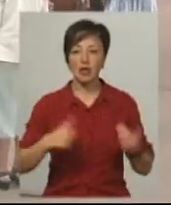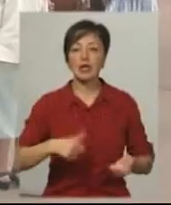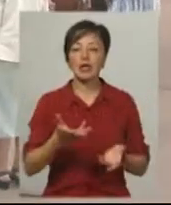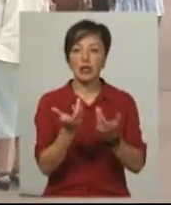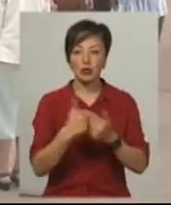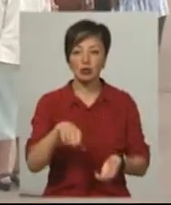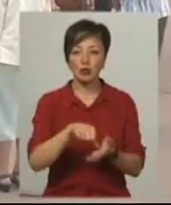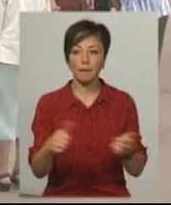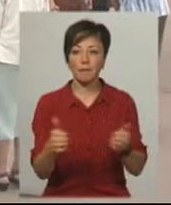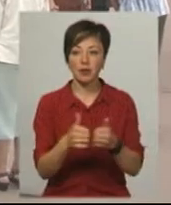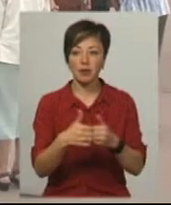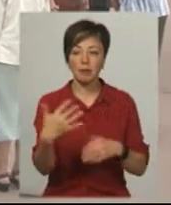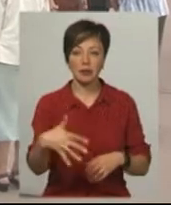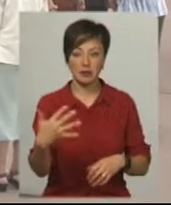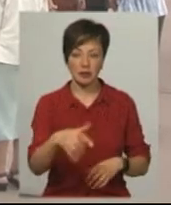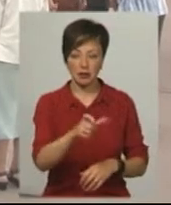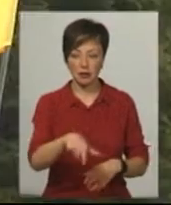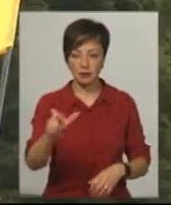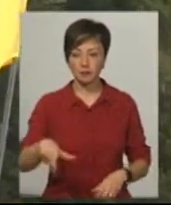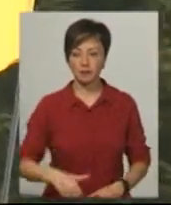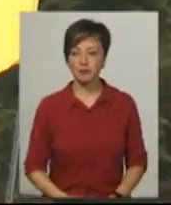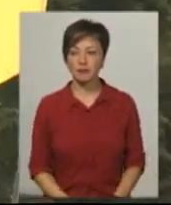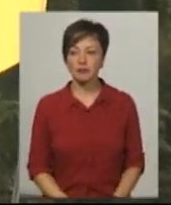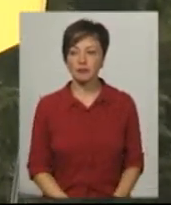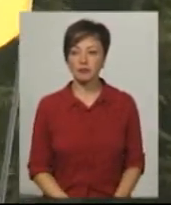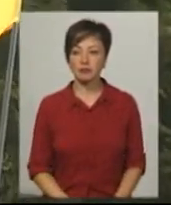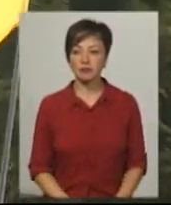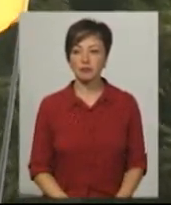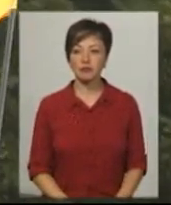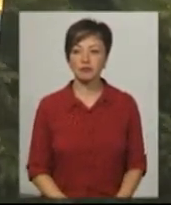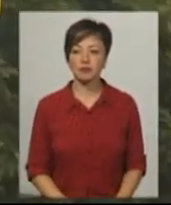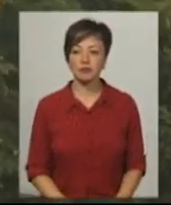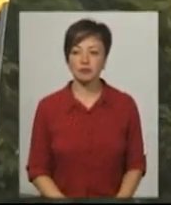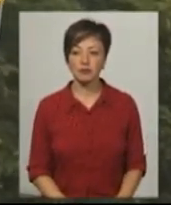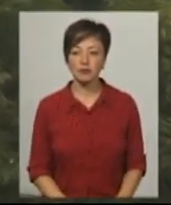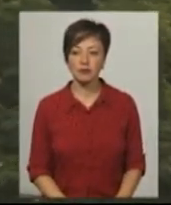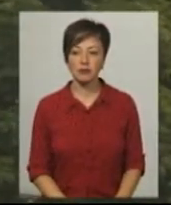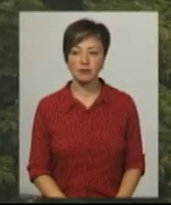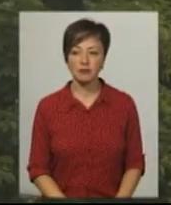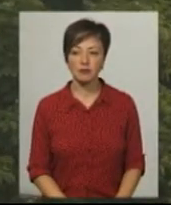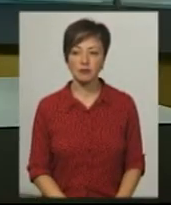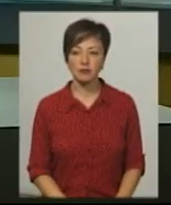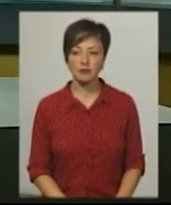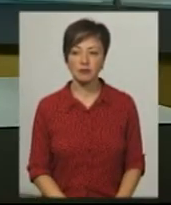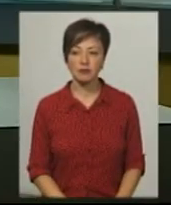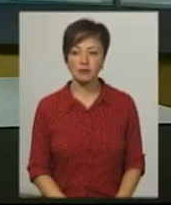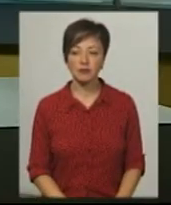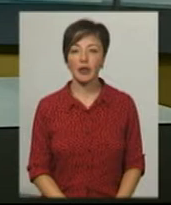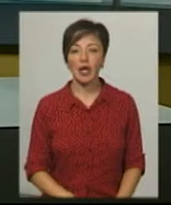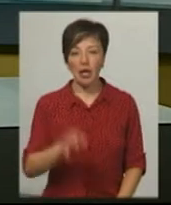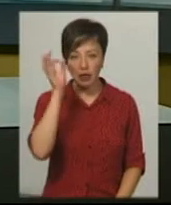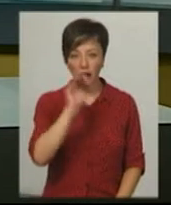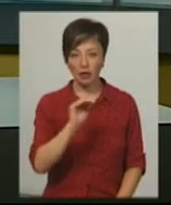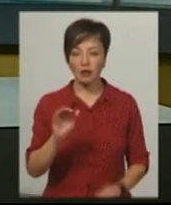за його словами, близько півсотні. Анастасія Збродова, Катерина Шевчук, Віктор Кривий. Новини на Суспільному. Хмельницький. Нагадаю,